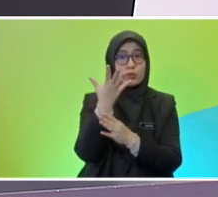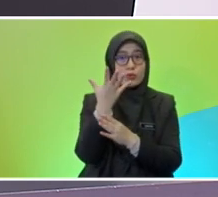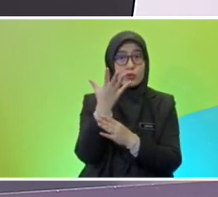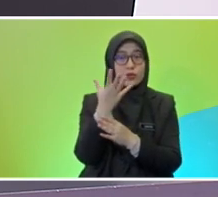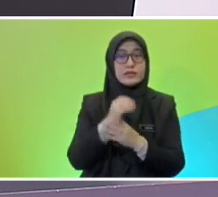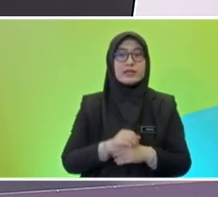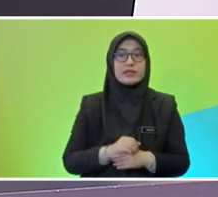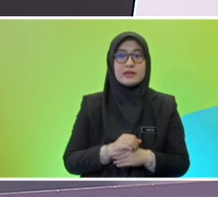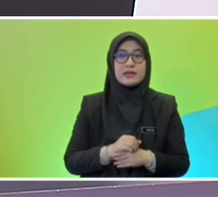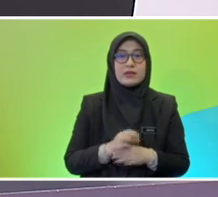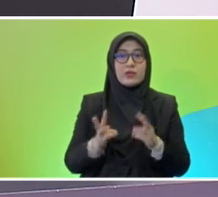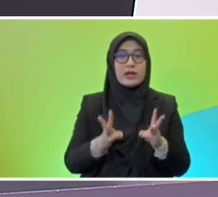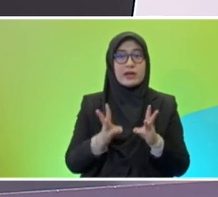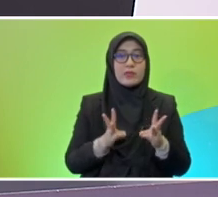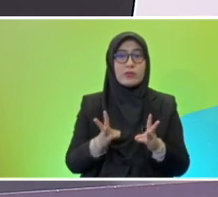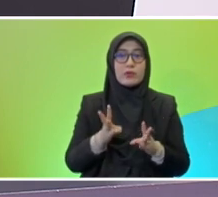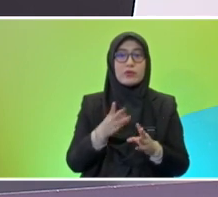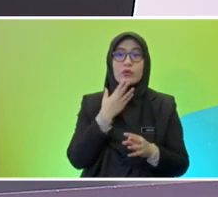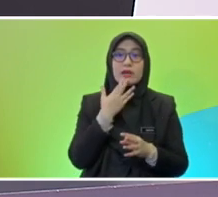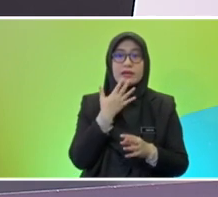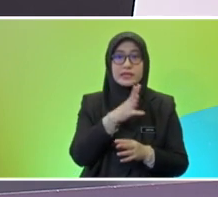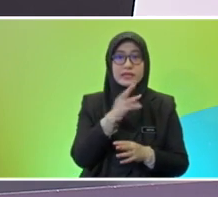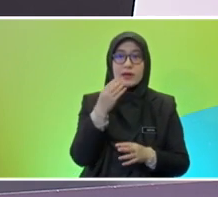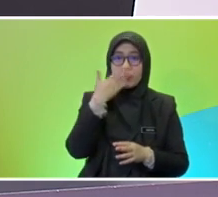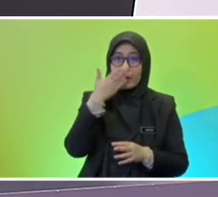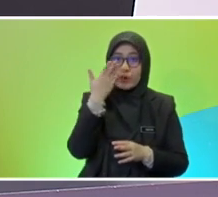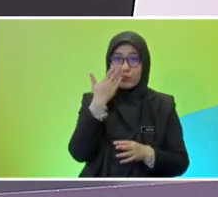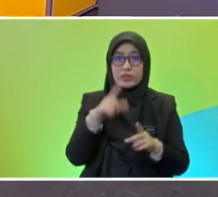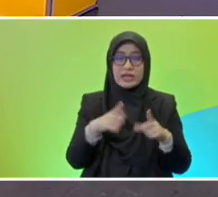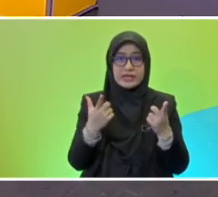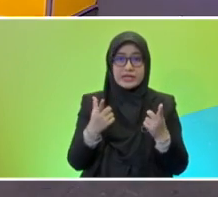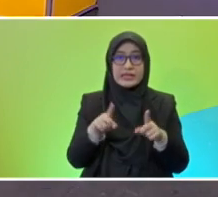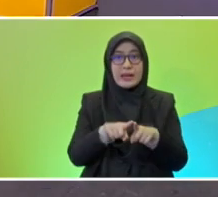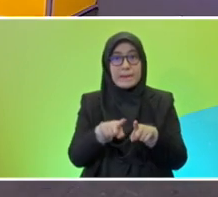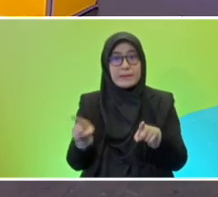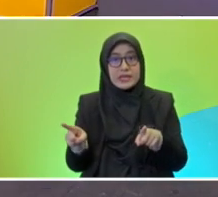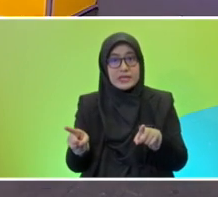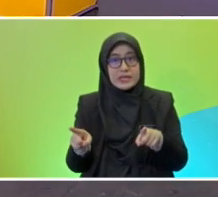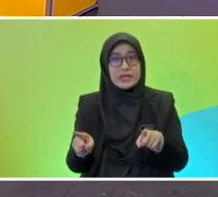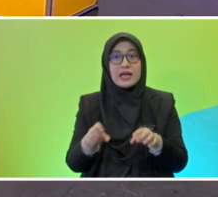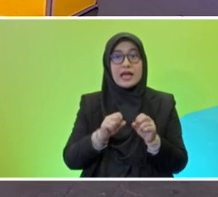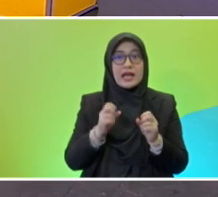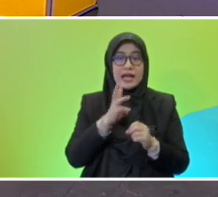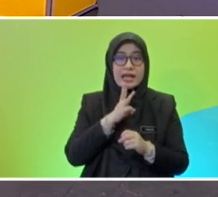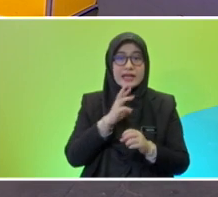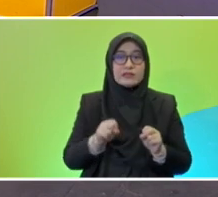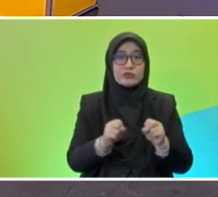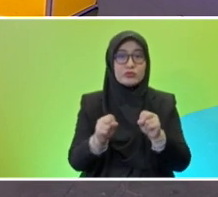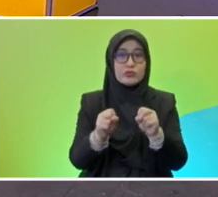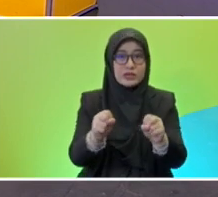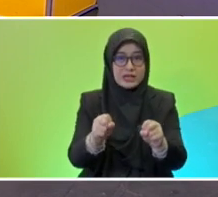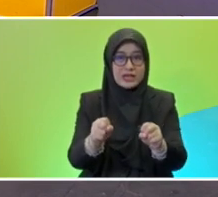tetapi air tersebut masih lagi dikirim sebagai mutlak nih ada banyak kan kegunaannya apa aja